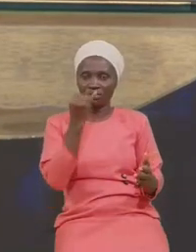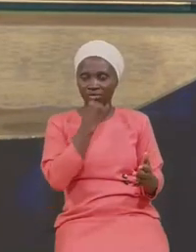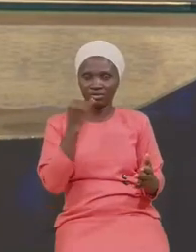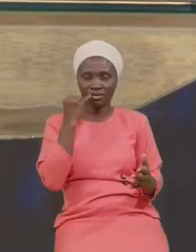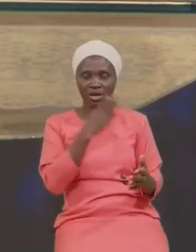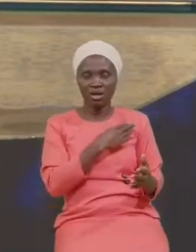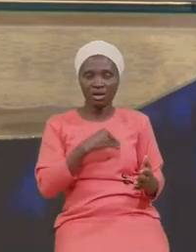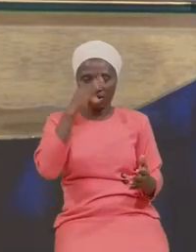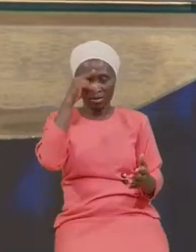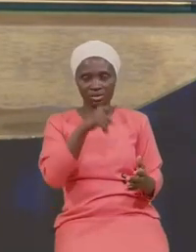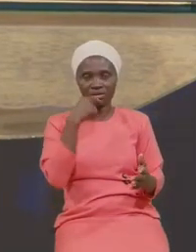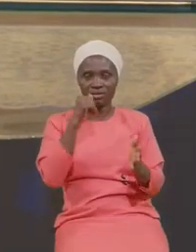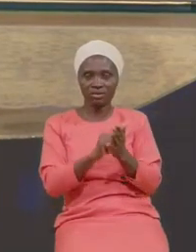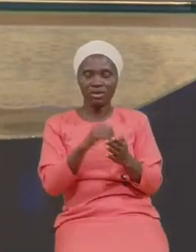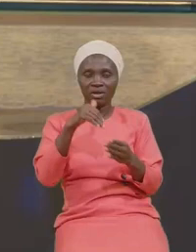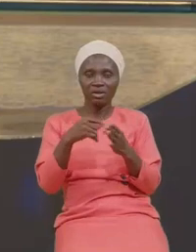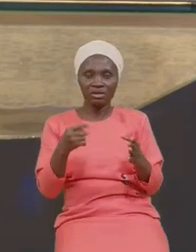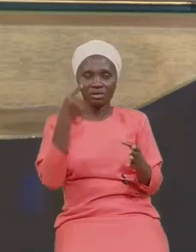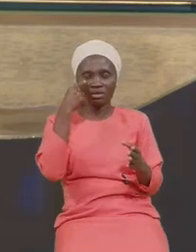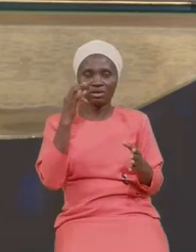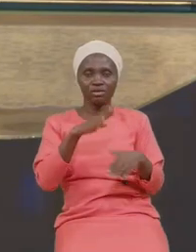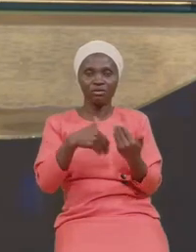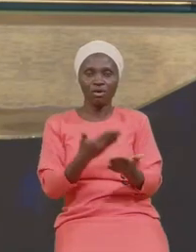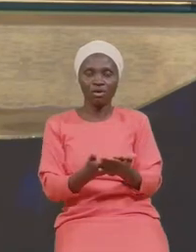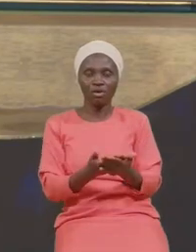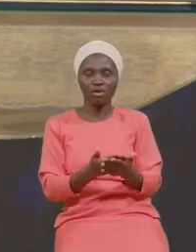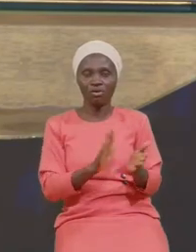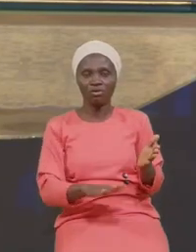et il dit en présence d'Israël soleil